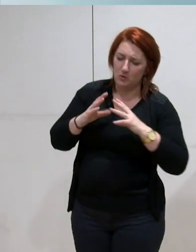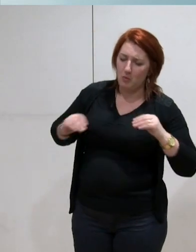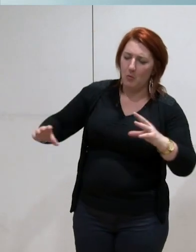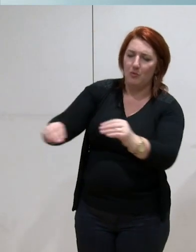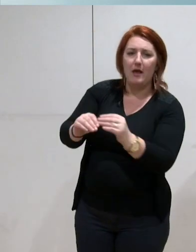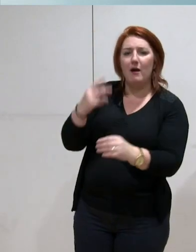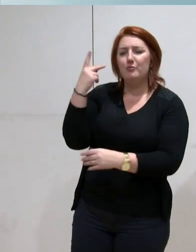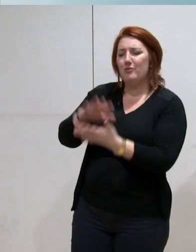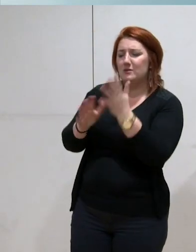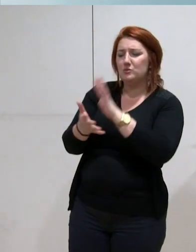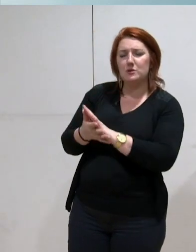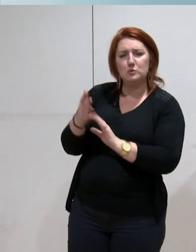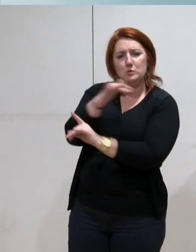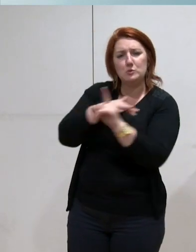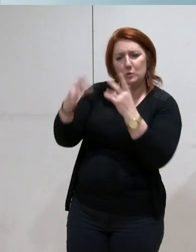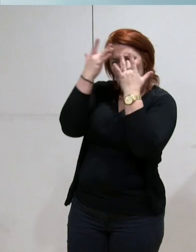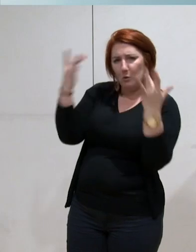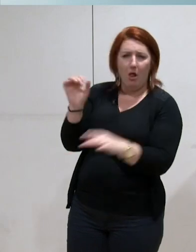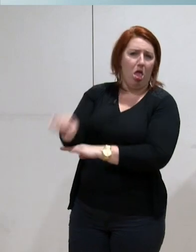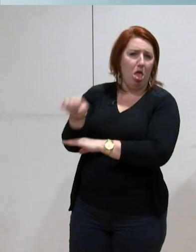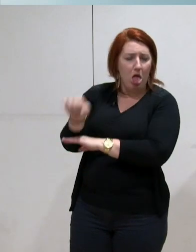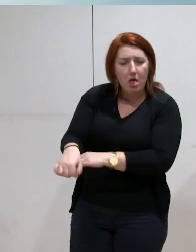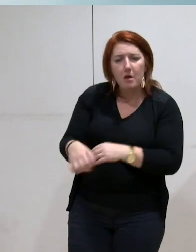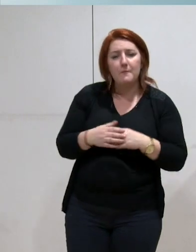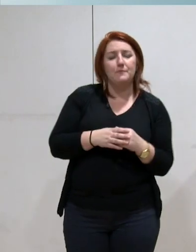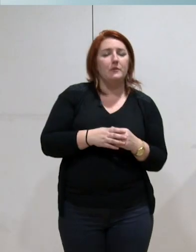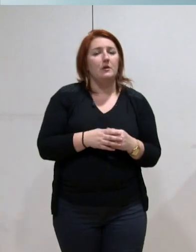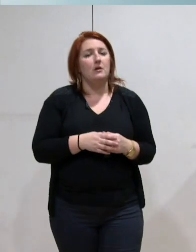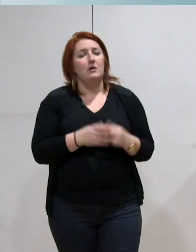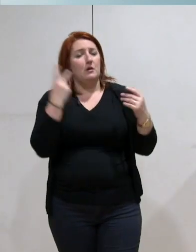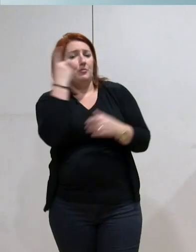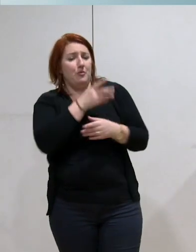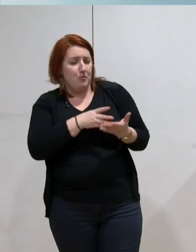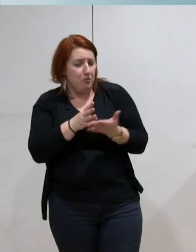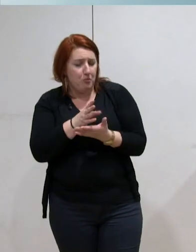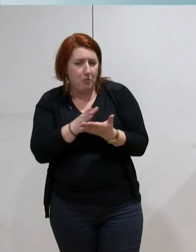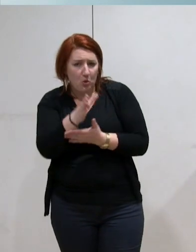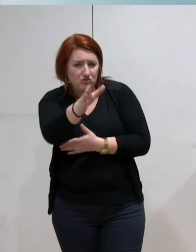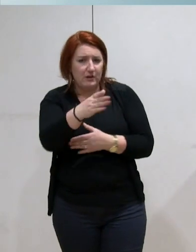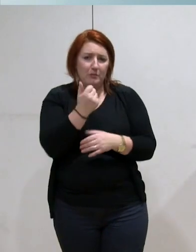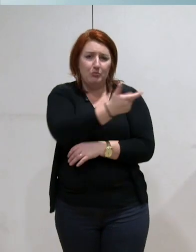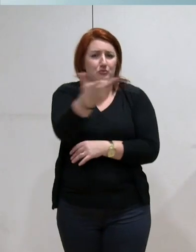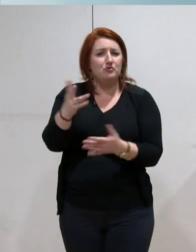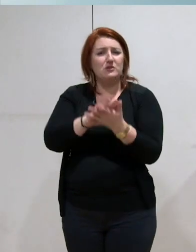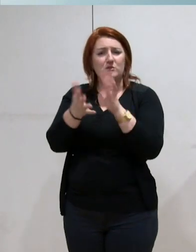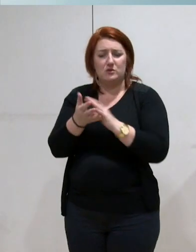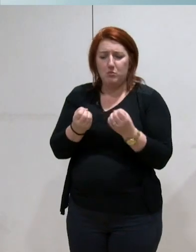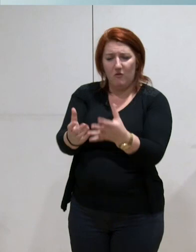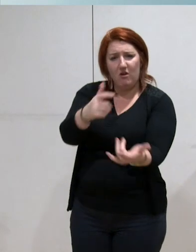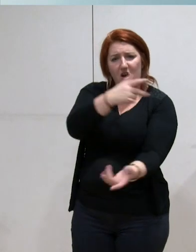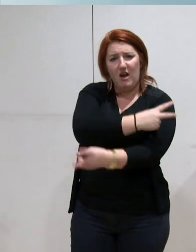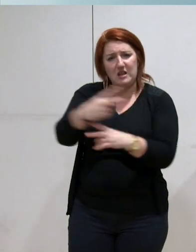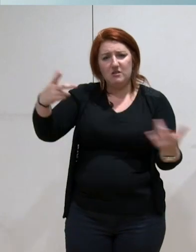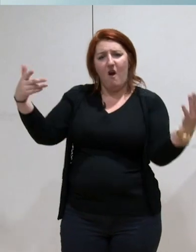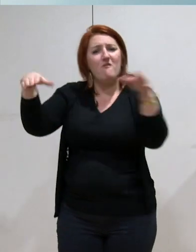associations socioculturel parce qu'il met en péril plusieurs associations nous vaut trop contre cette